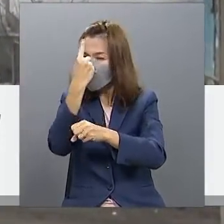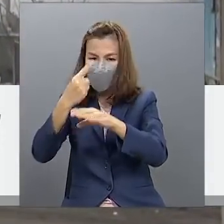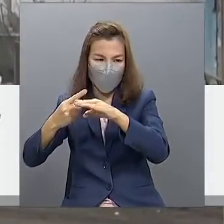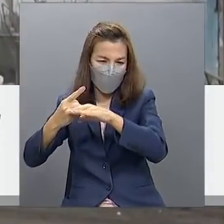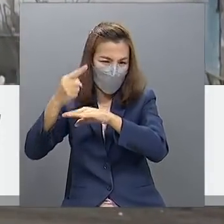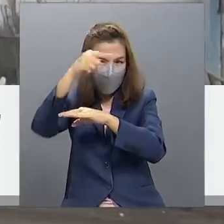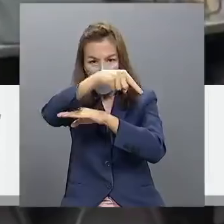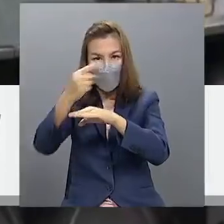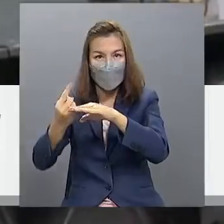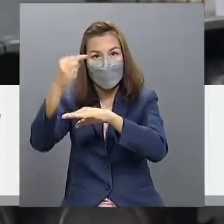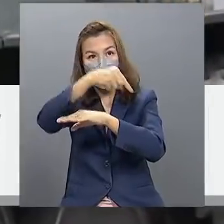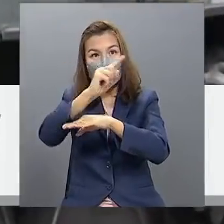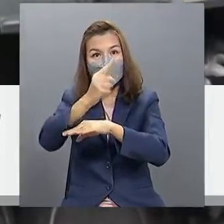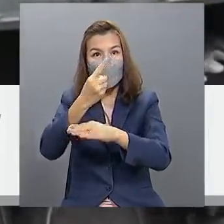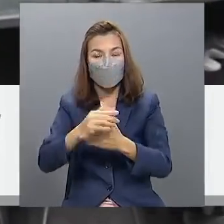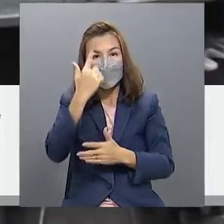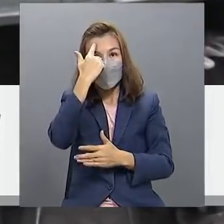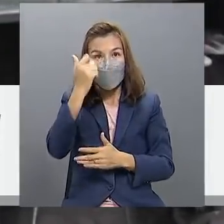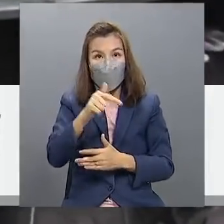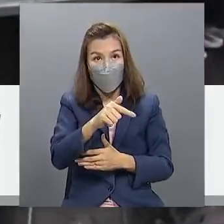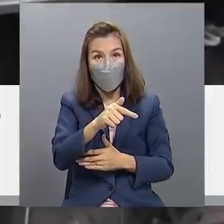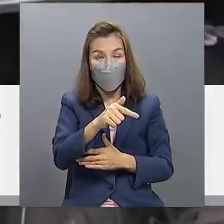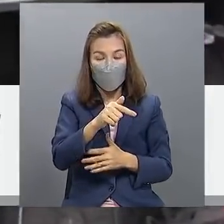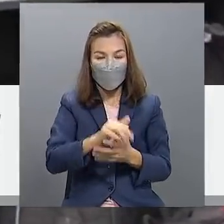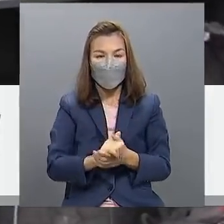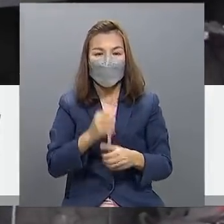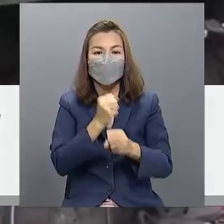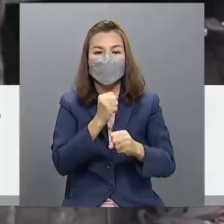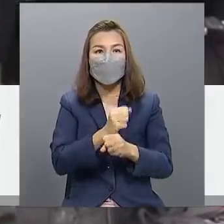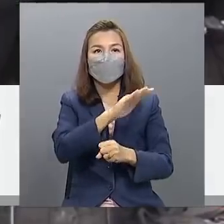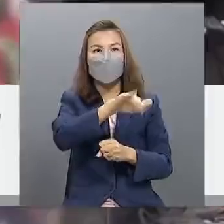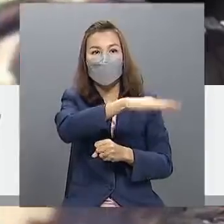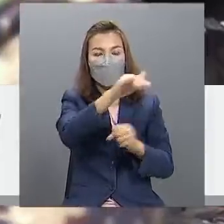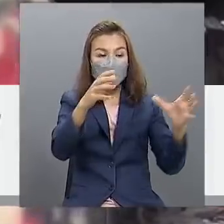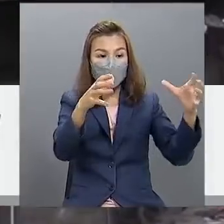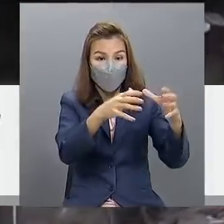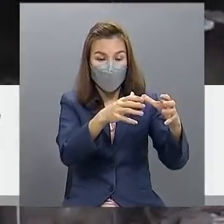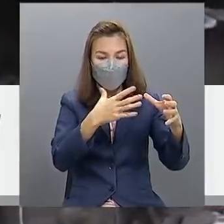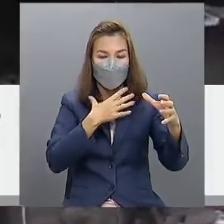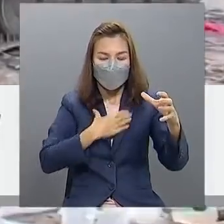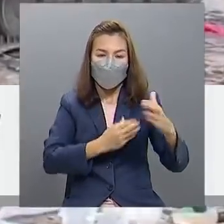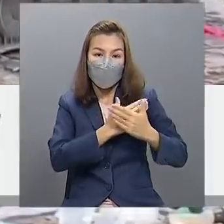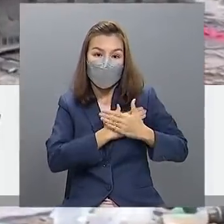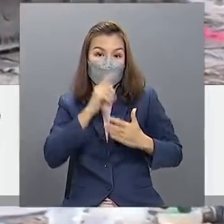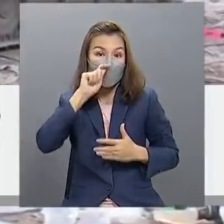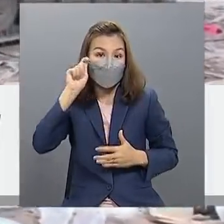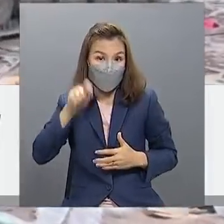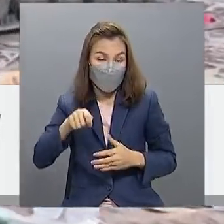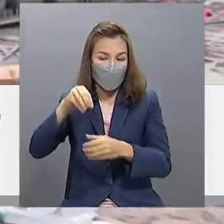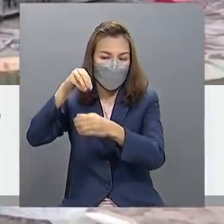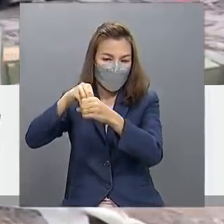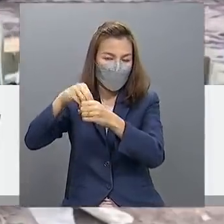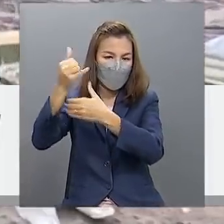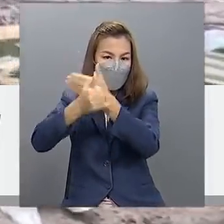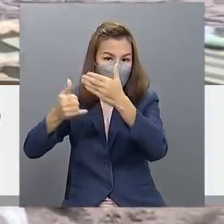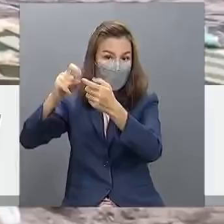ที่จะตอบโต้การก่อการร้ายและการโจมตีของกลุ่มชาตินิยมยูเครนในดินแดนของรัสเซียรวมทั้งยังระบุถึง